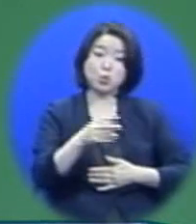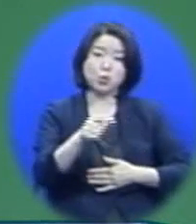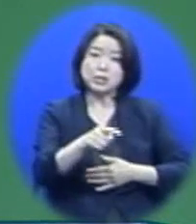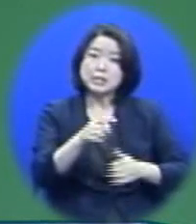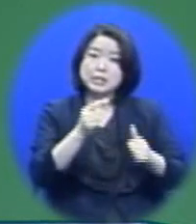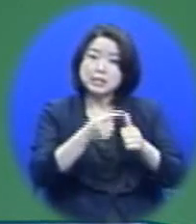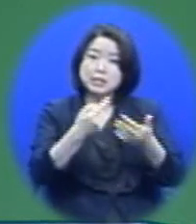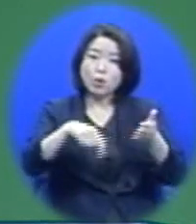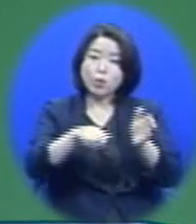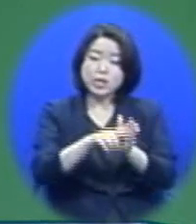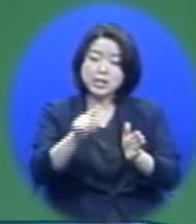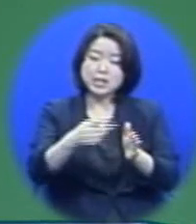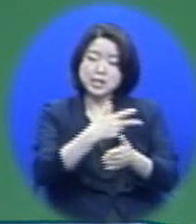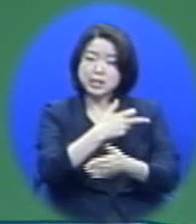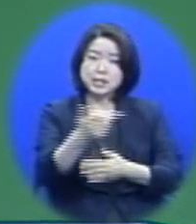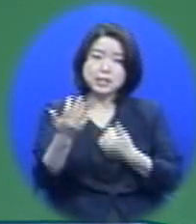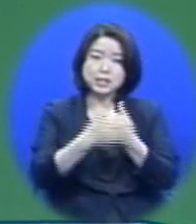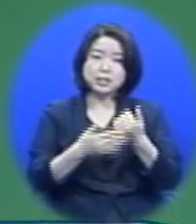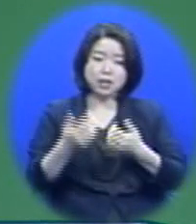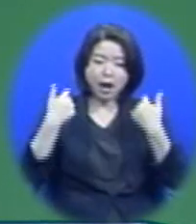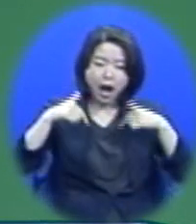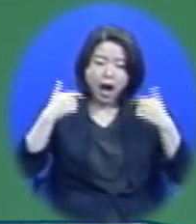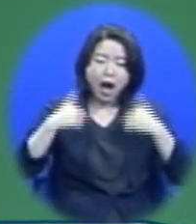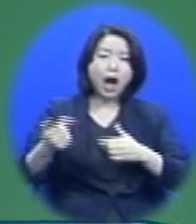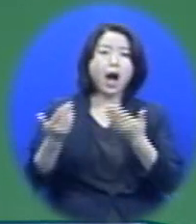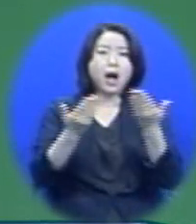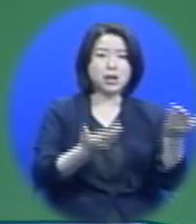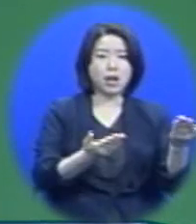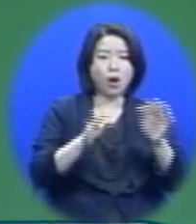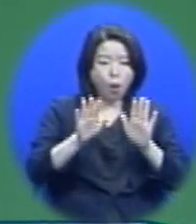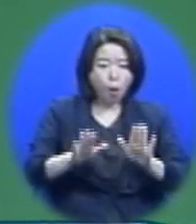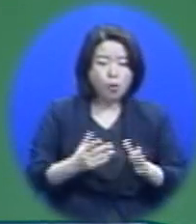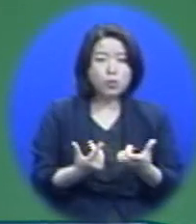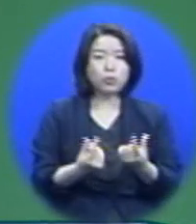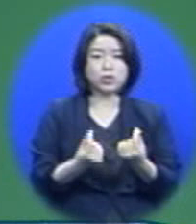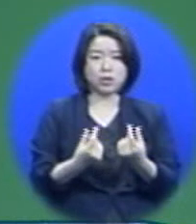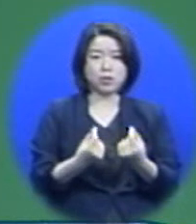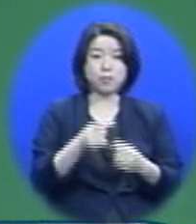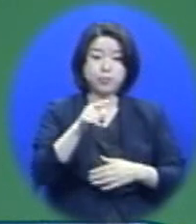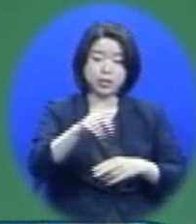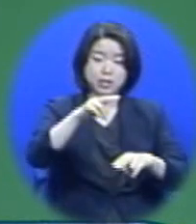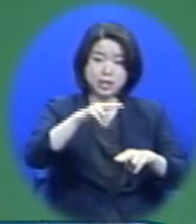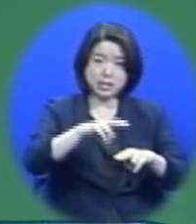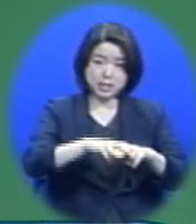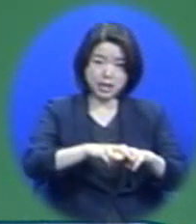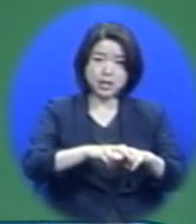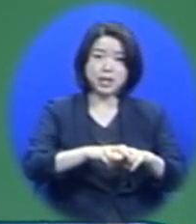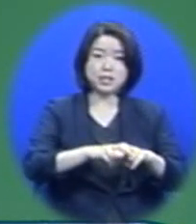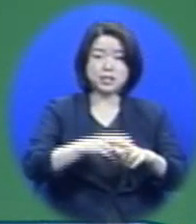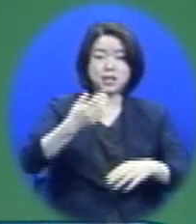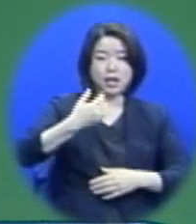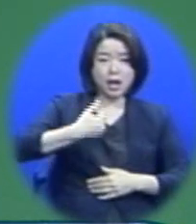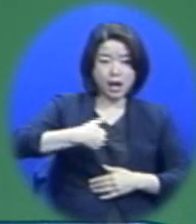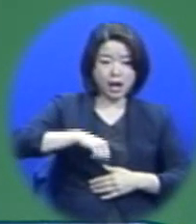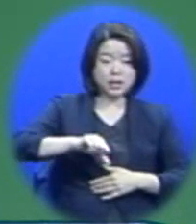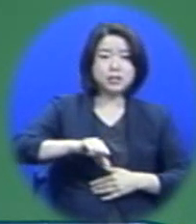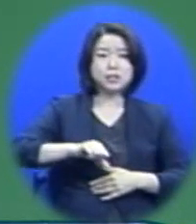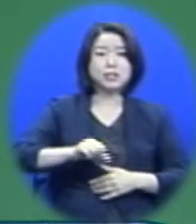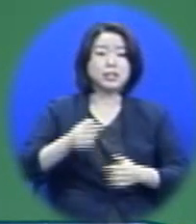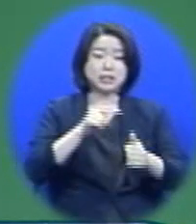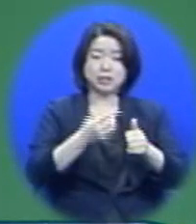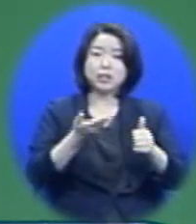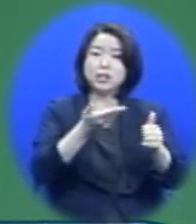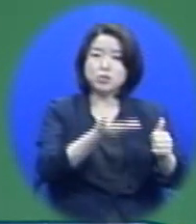이 큰 은혜를 항상 주사 오늘과 같이 그의 자리에 앉을 아들을 그에게 주셨나이다.